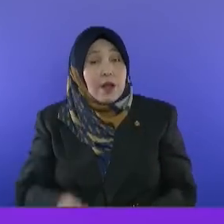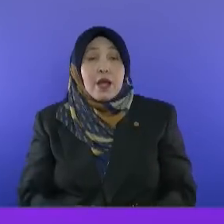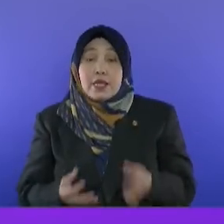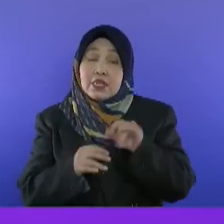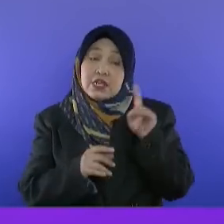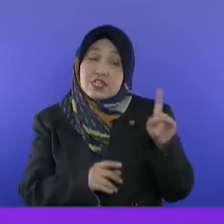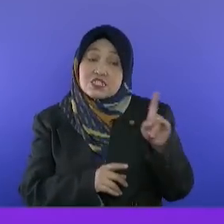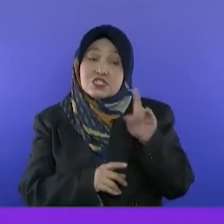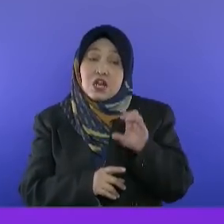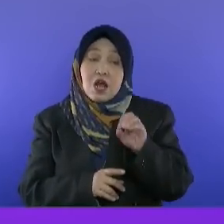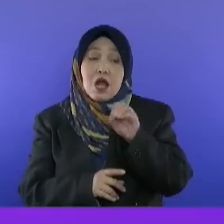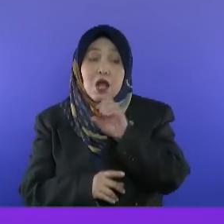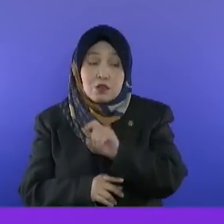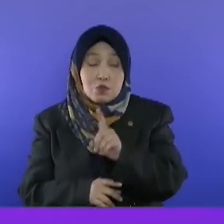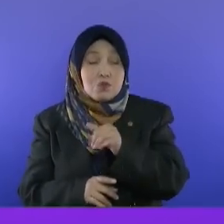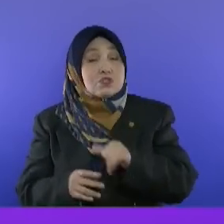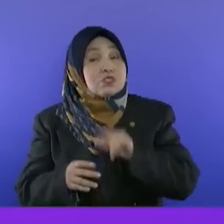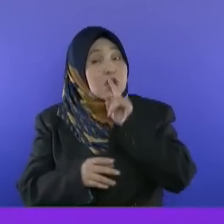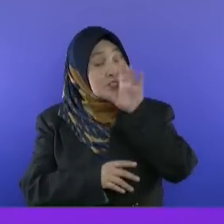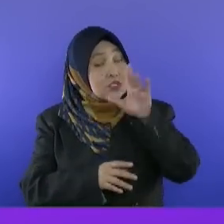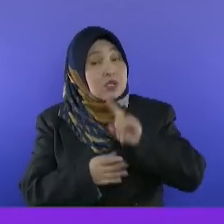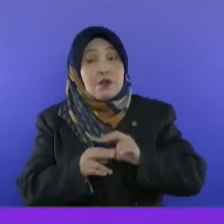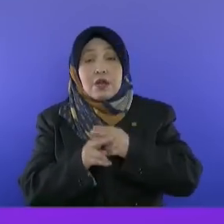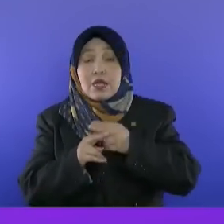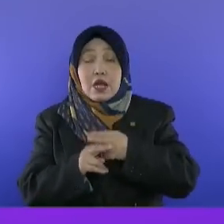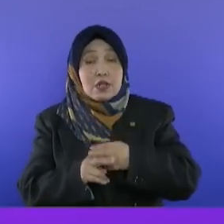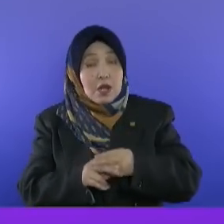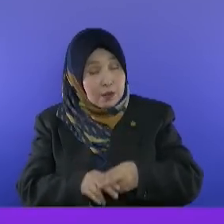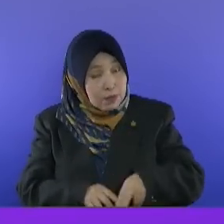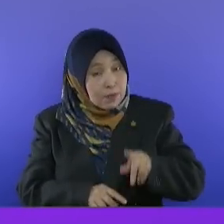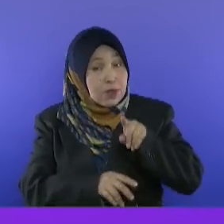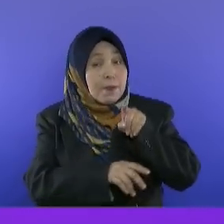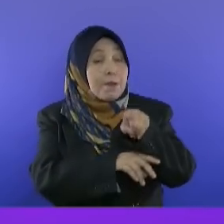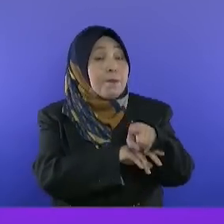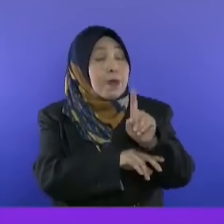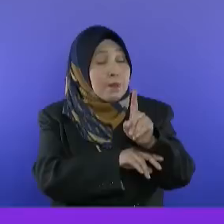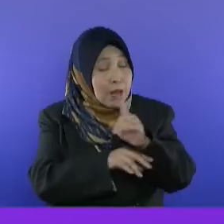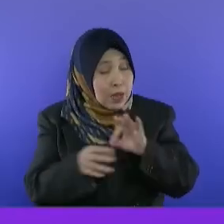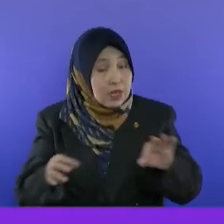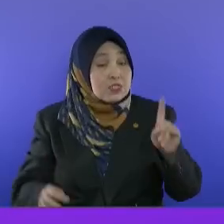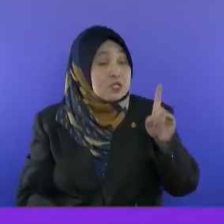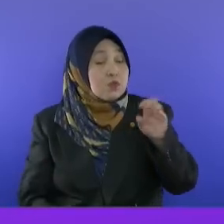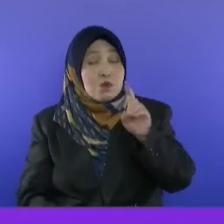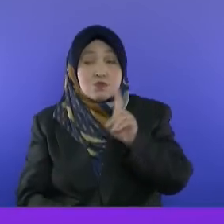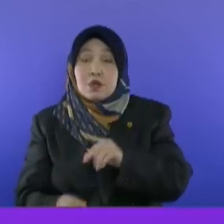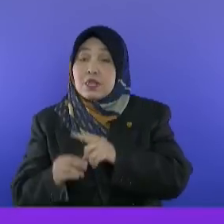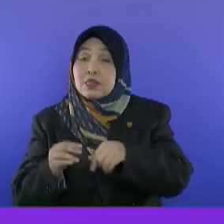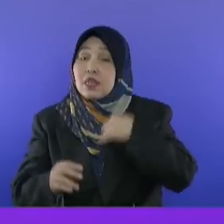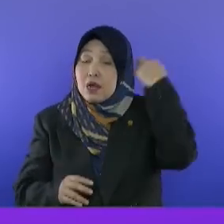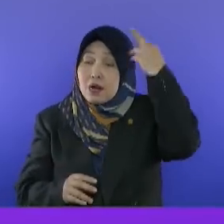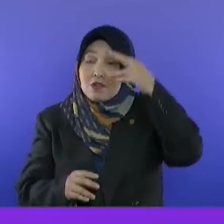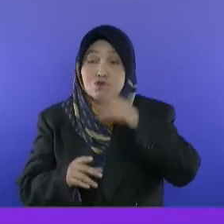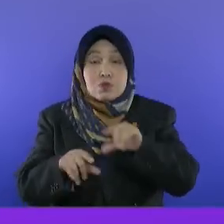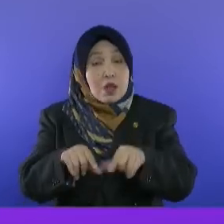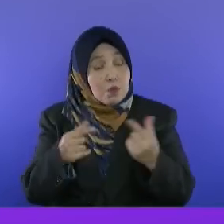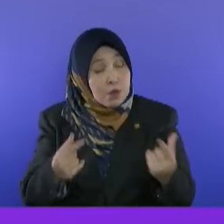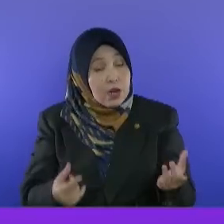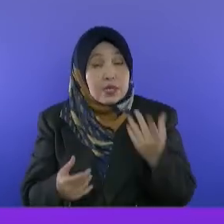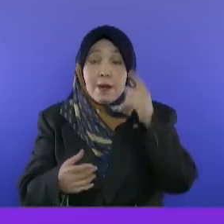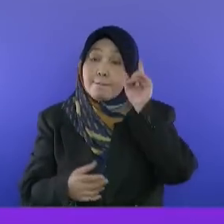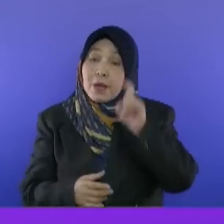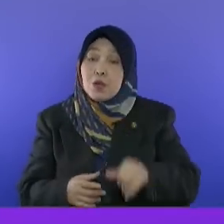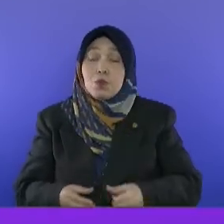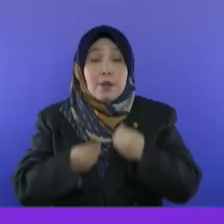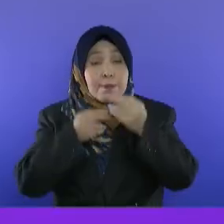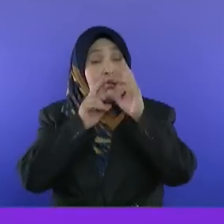tentang janji ringkas kita dua kalimat syahadat ayat yang ke 101 bercakap tentang Rasul dan Quran yang perlu